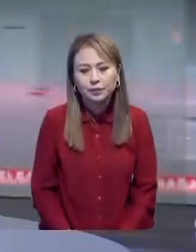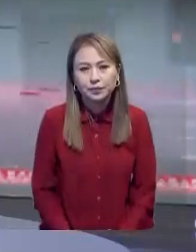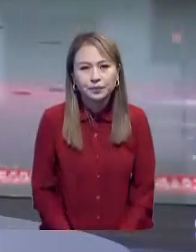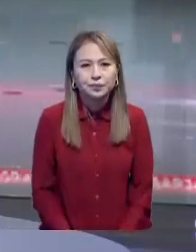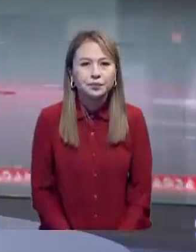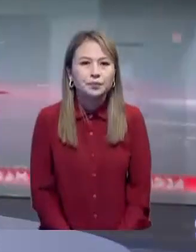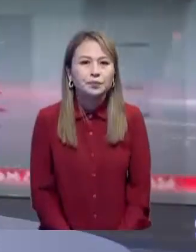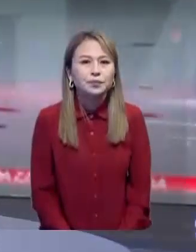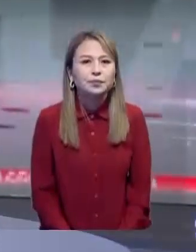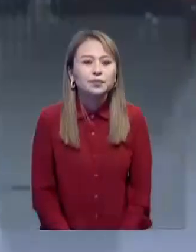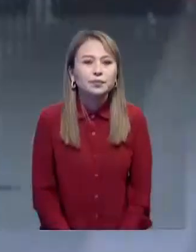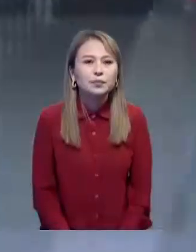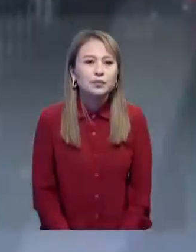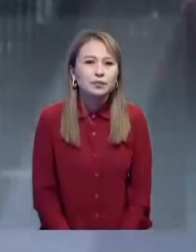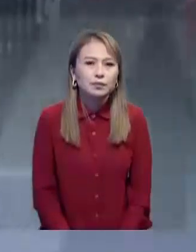көре аласыздар.